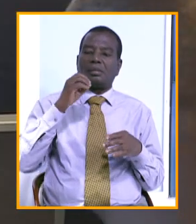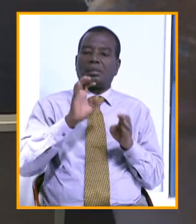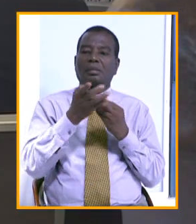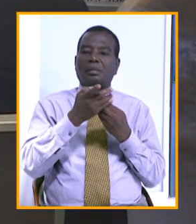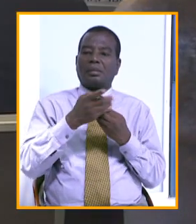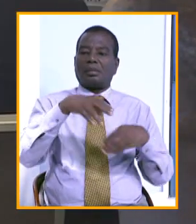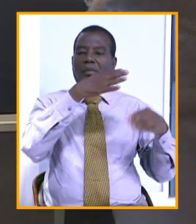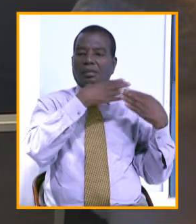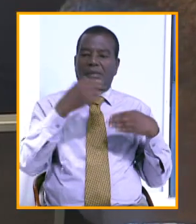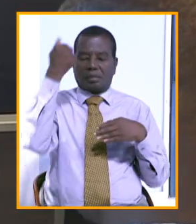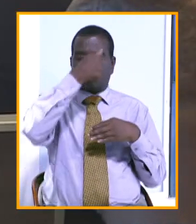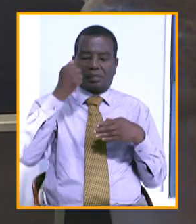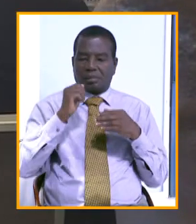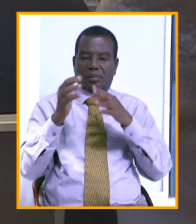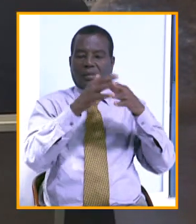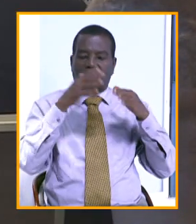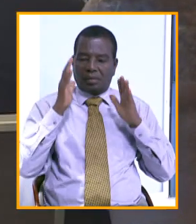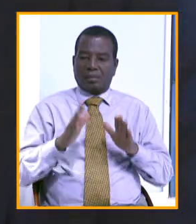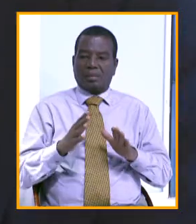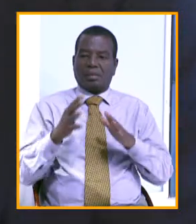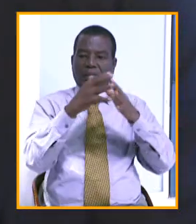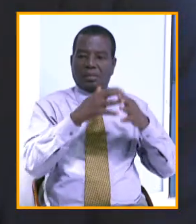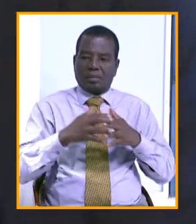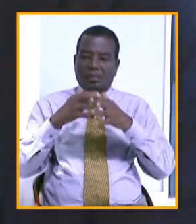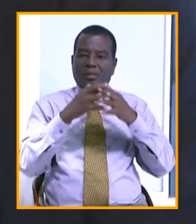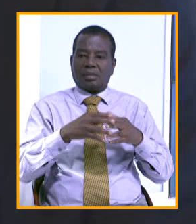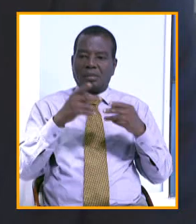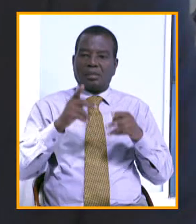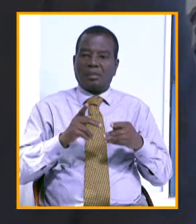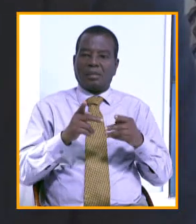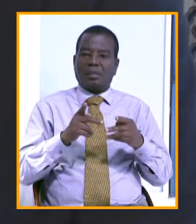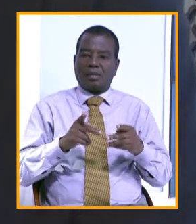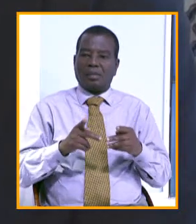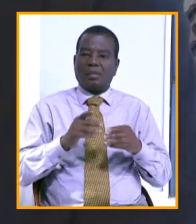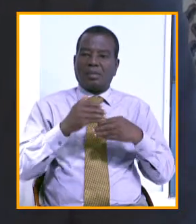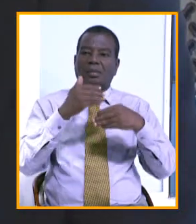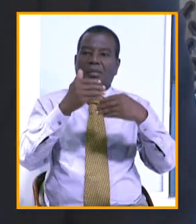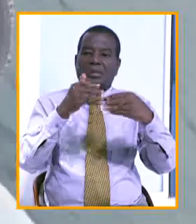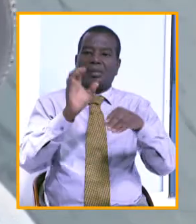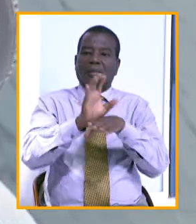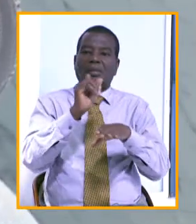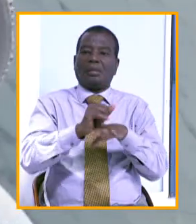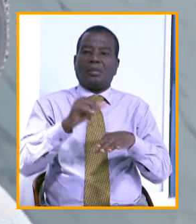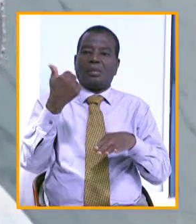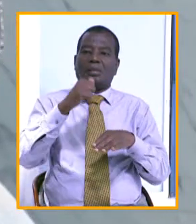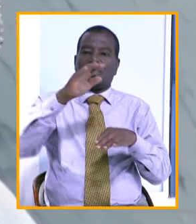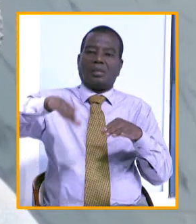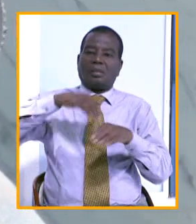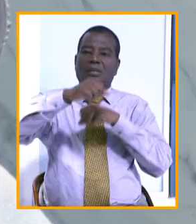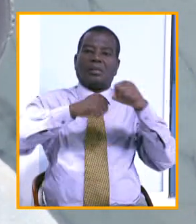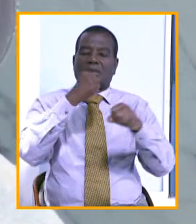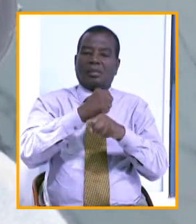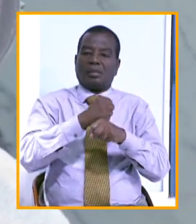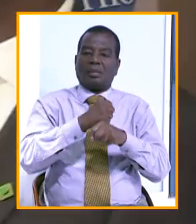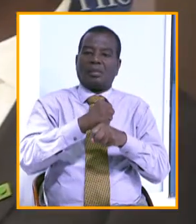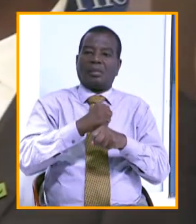leader afro-américain à Washington DC, présente les avancées de la Côte d'Ivoire ces 10 dernières années.